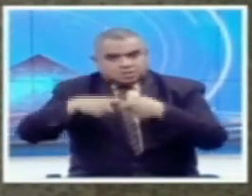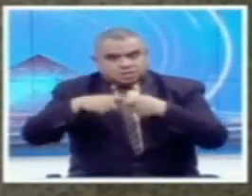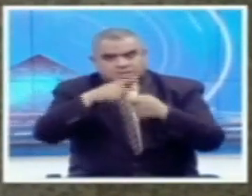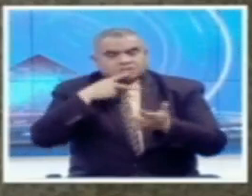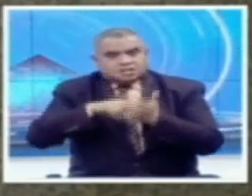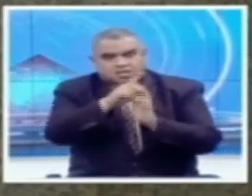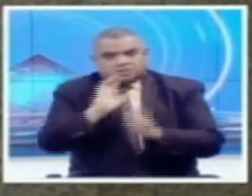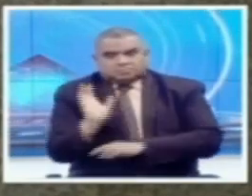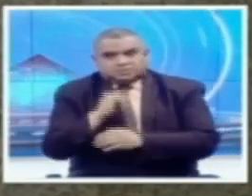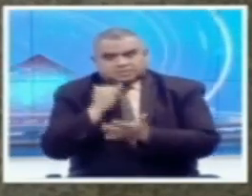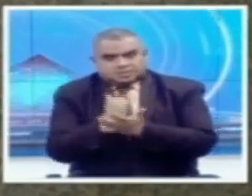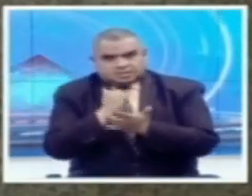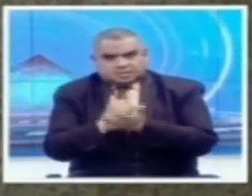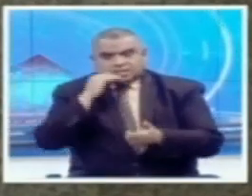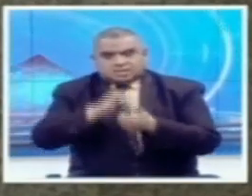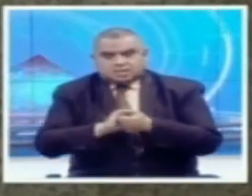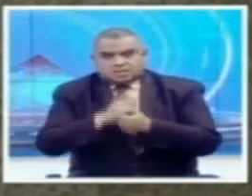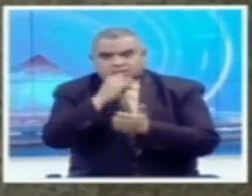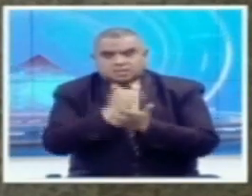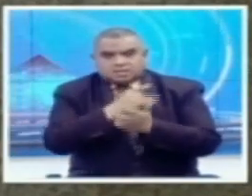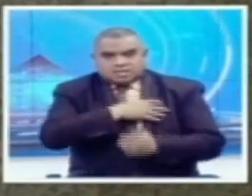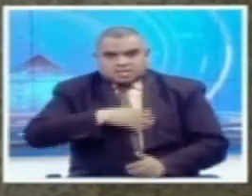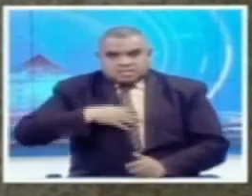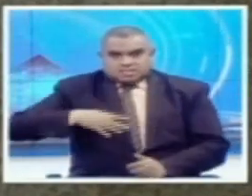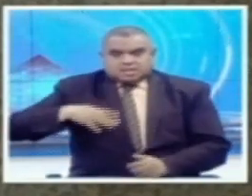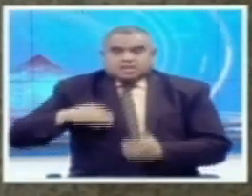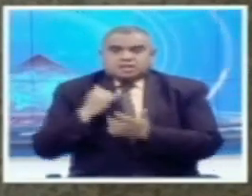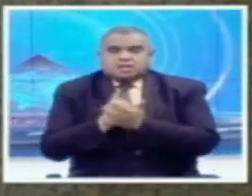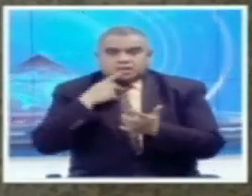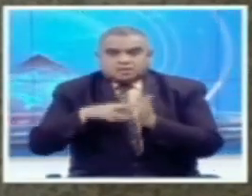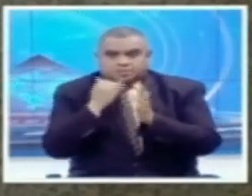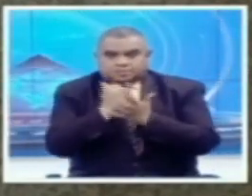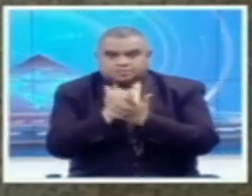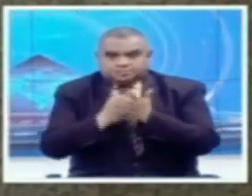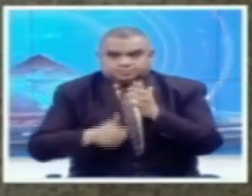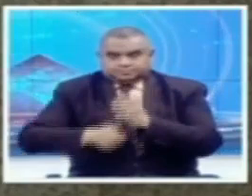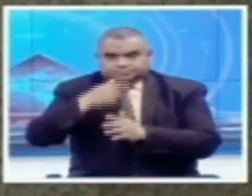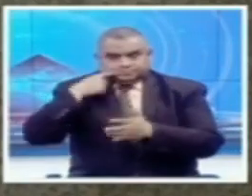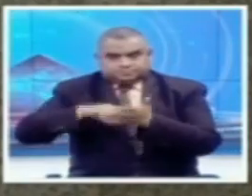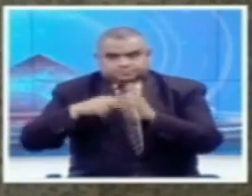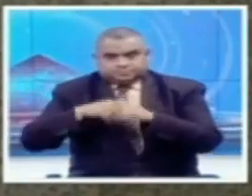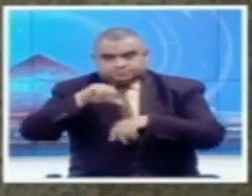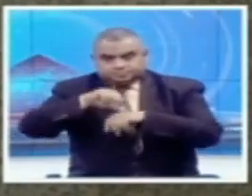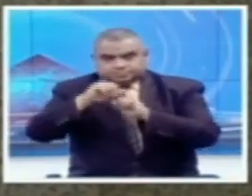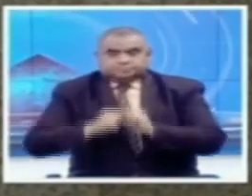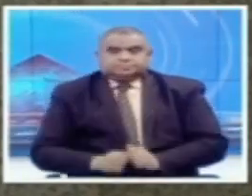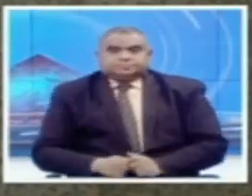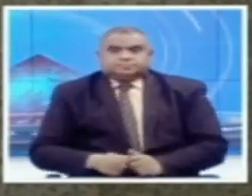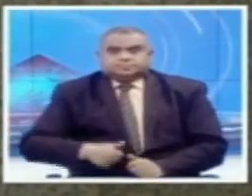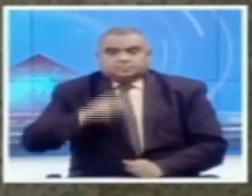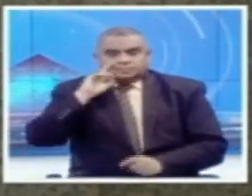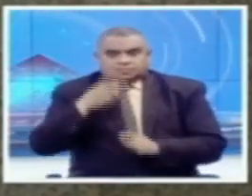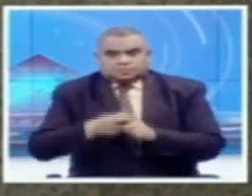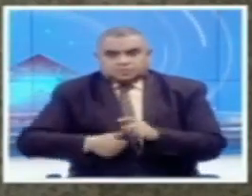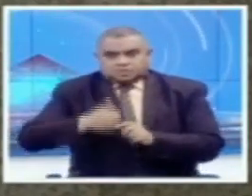اتفاقات، وتستمر النرويج في أن تنتهج سياسة متزنة تسعى إلى تحقيق